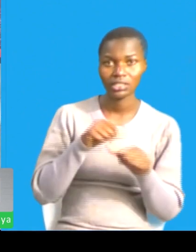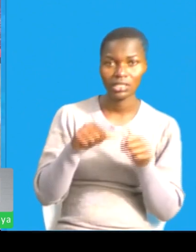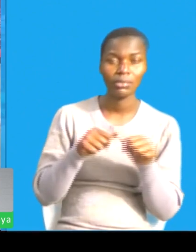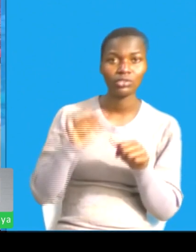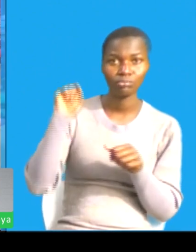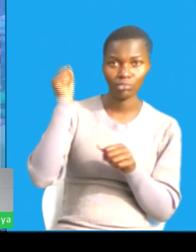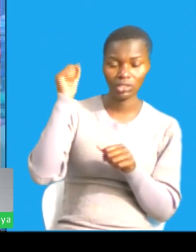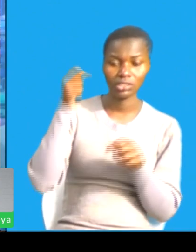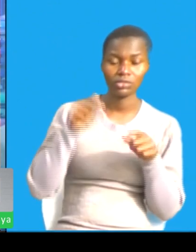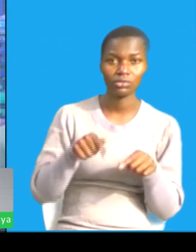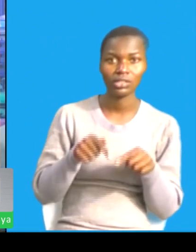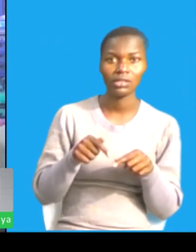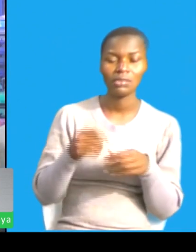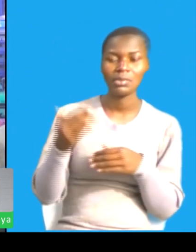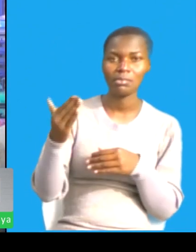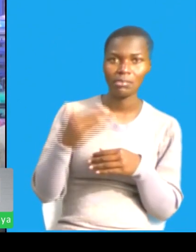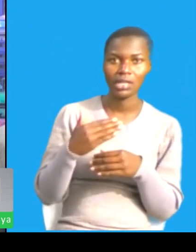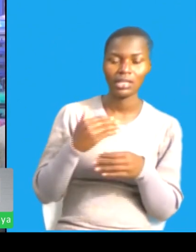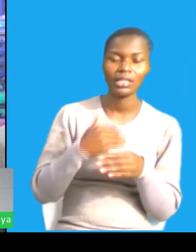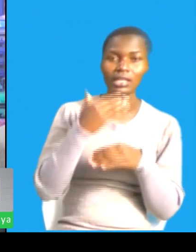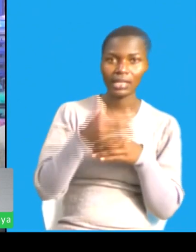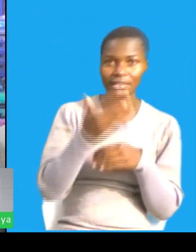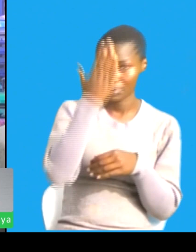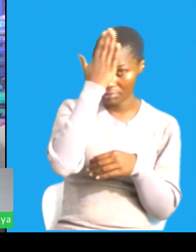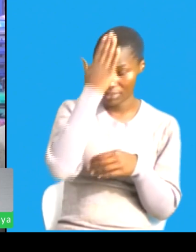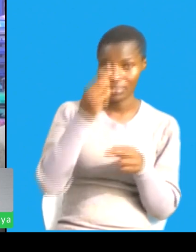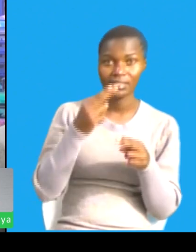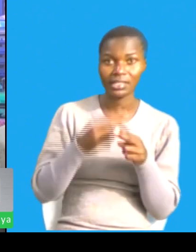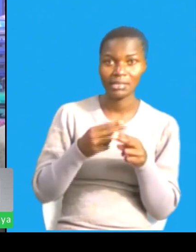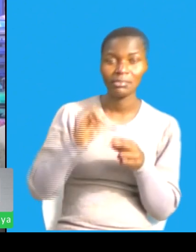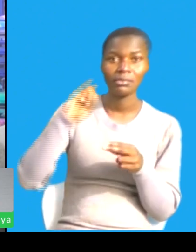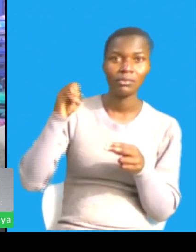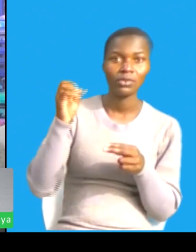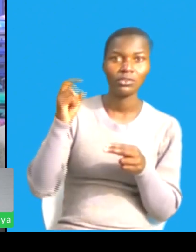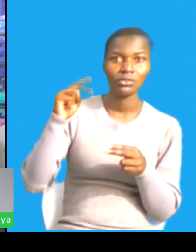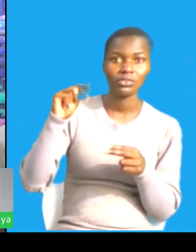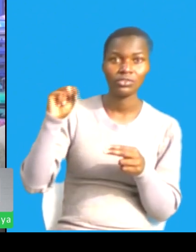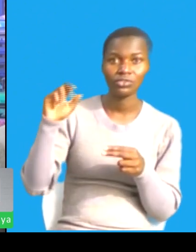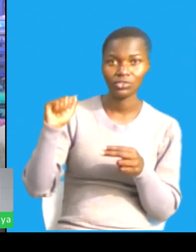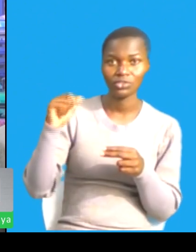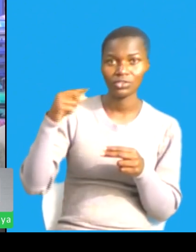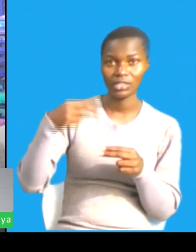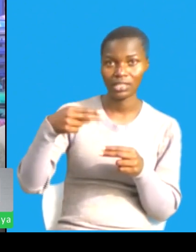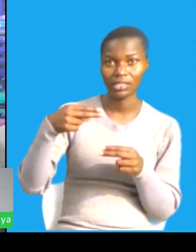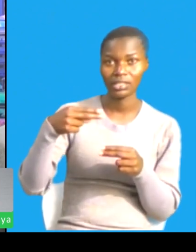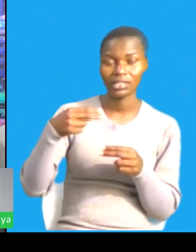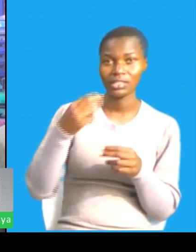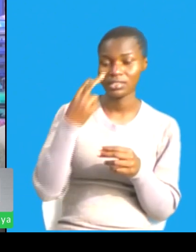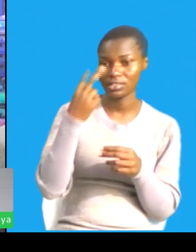We shall be back again on your screen next Monday. My name is Jonas Simba. See you next week. Bye.